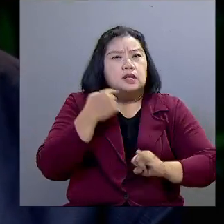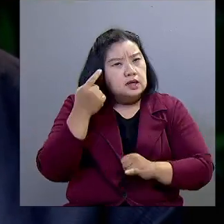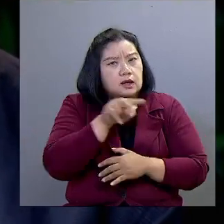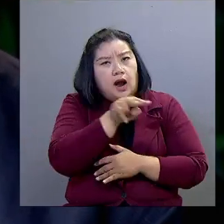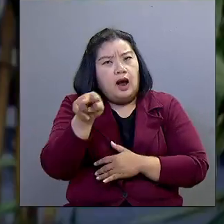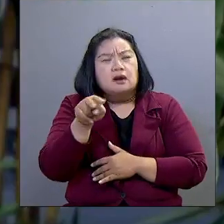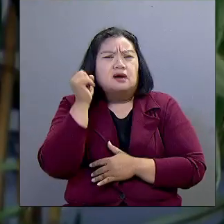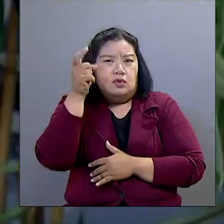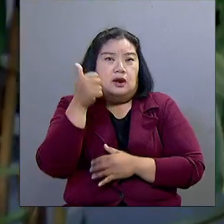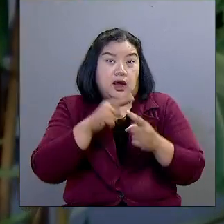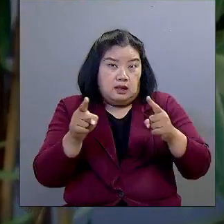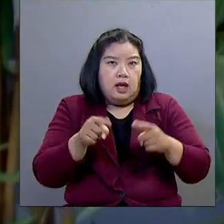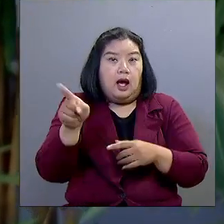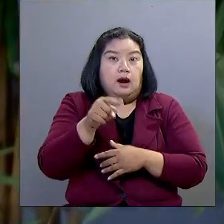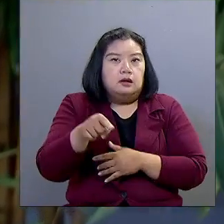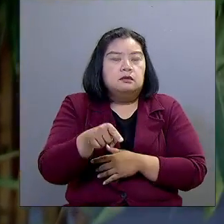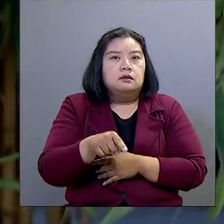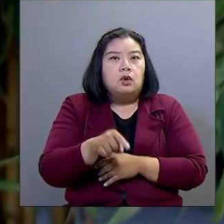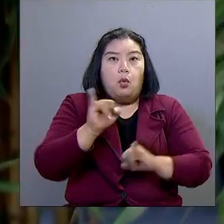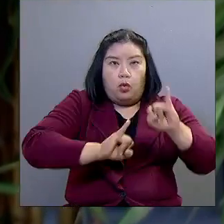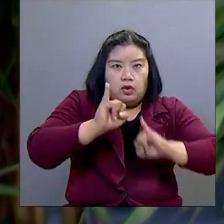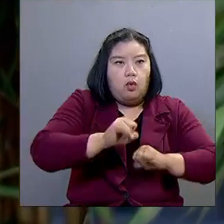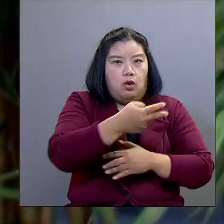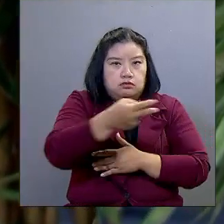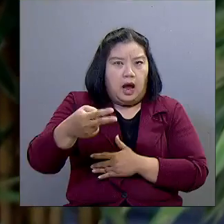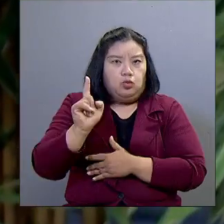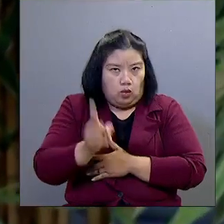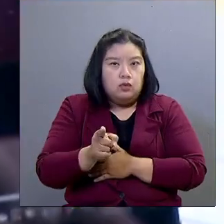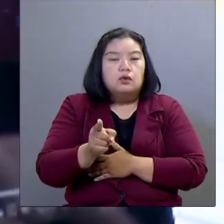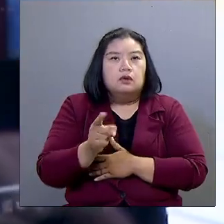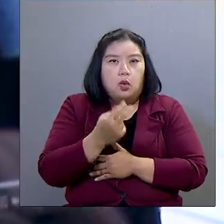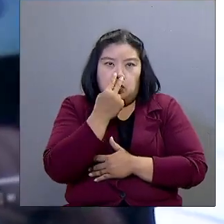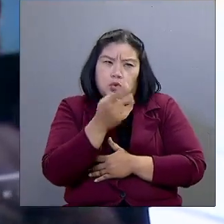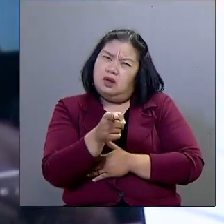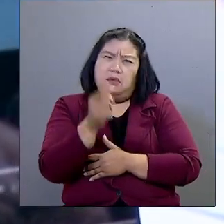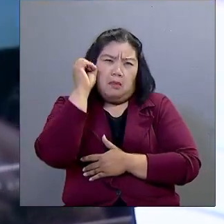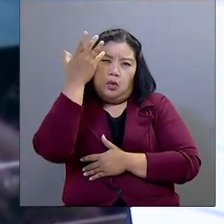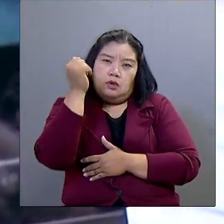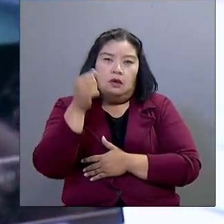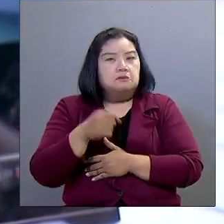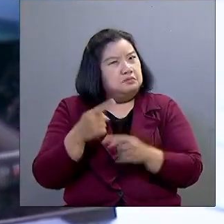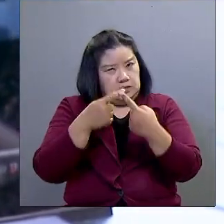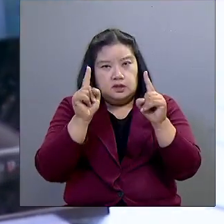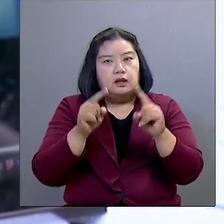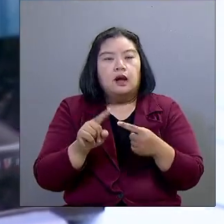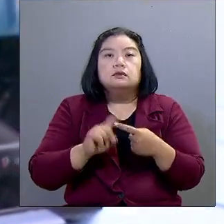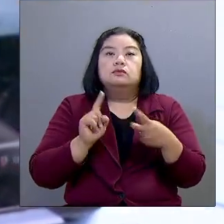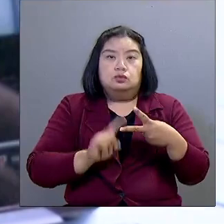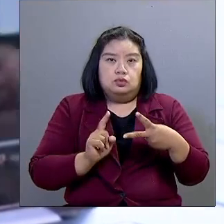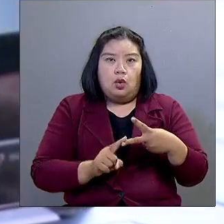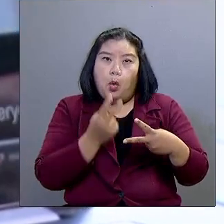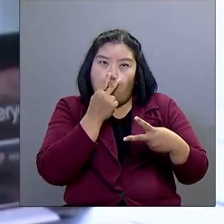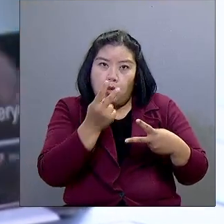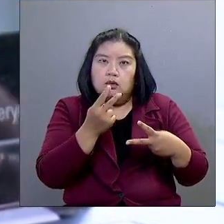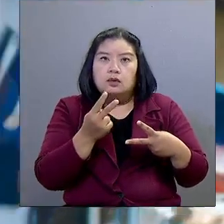ก็เข้าใจแต่ภาษาอังกฤษแกรมมามันต้องได้แกรมมาต้องถูกถ้าแกรมมามันผิดปุ๊บเขาดูแล้วเขาสะดุดมันจะแปลกมากครับอีกเรื่องต้องเช็คเรื่องของความถูกต้อง